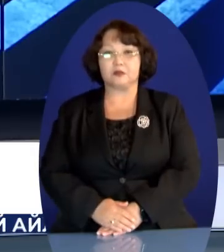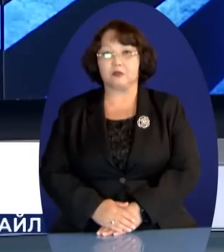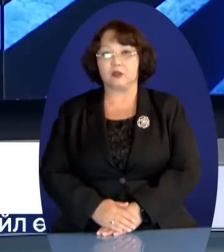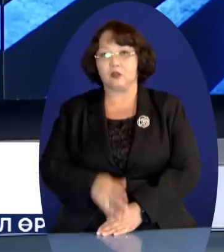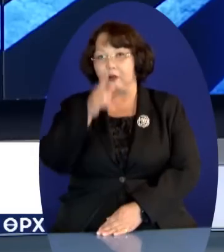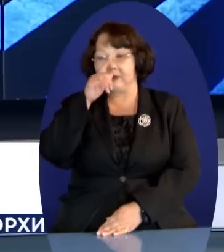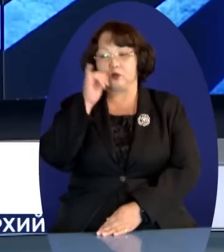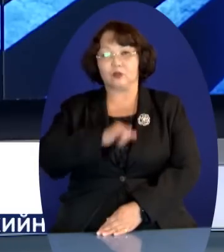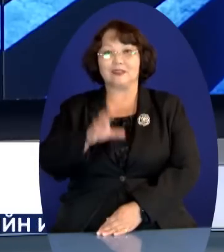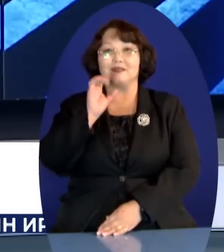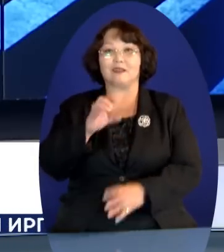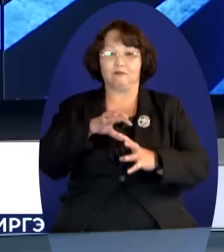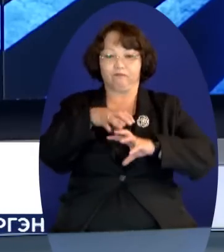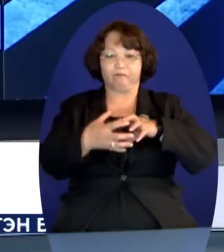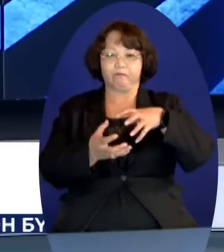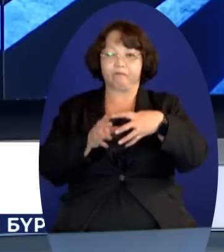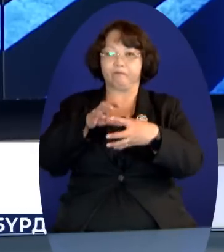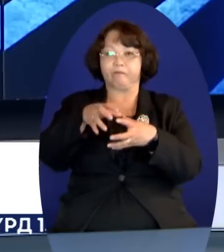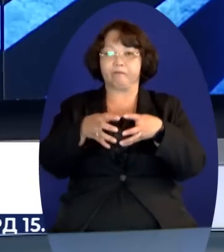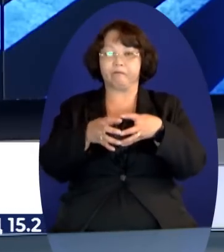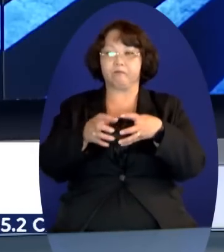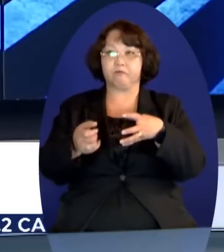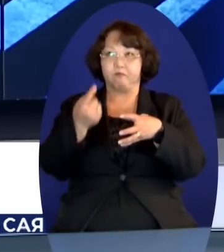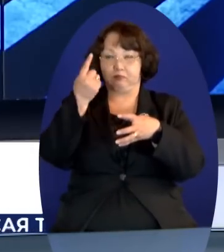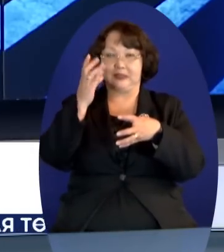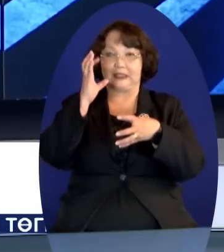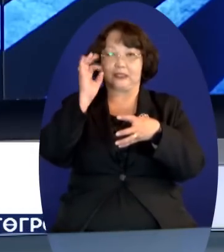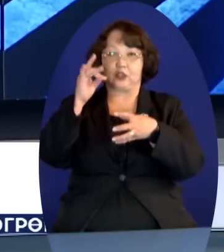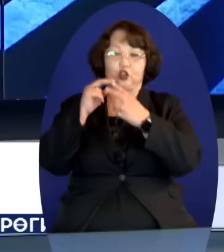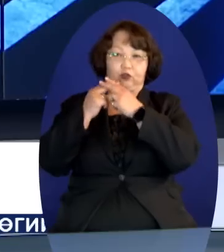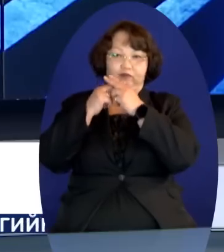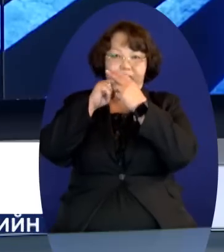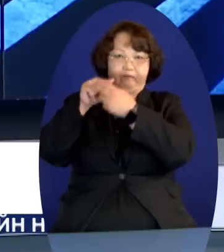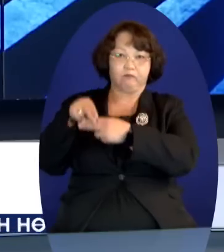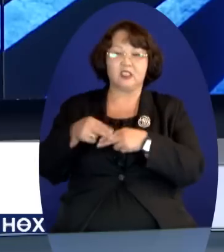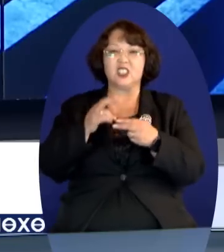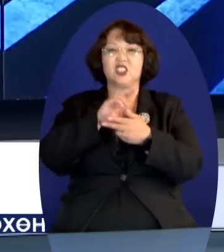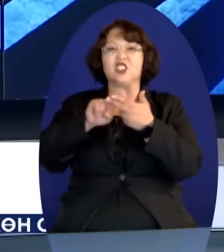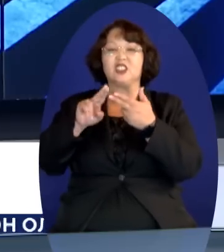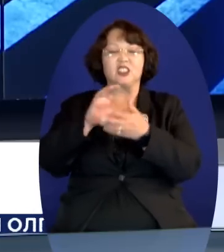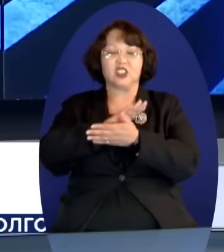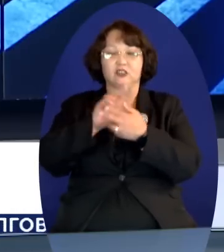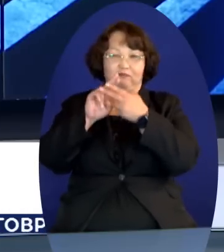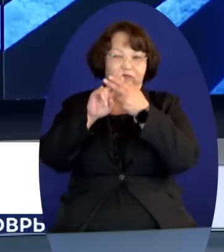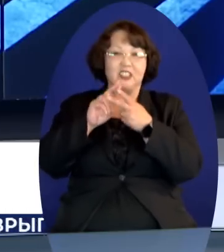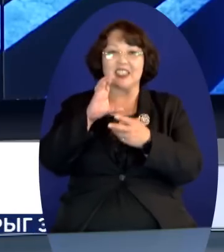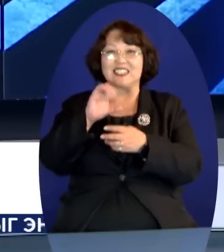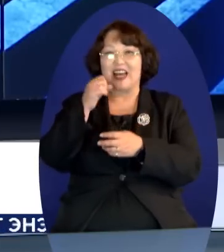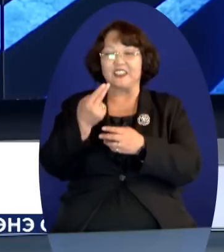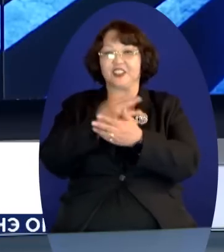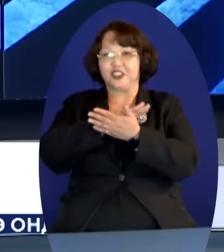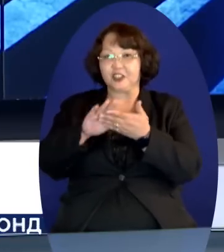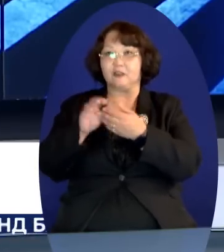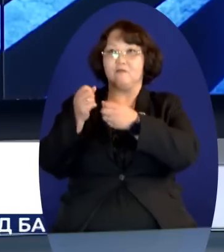Орос сансрын тойрог замд өөрийн гэсэн шинэ станцыг байгуулах зорилгоор ийм шийдвэр гаргасан гэж Роскосмосын ерөнхий захирал тайлбар өгч байна.